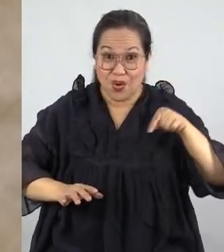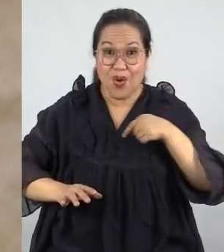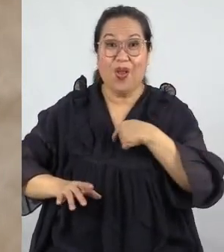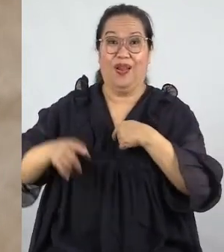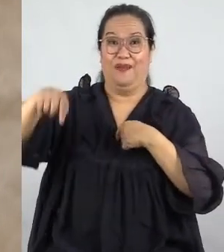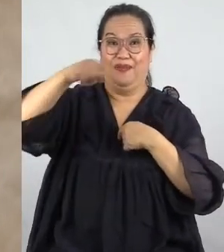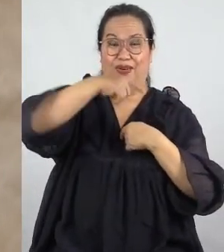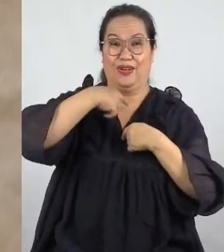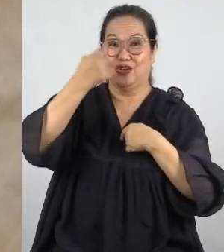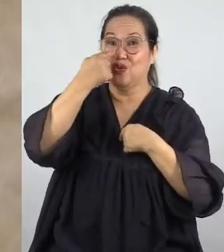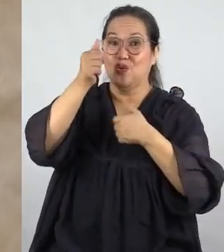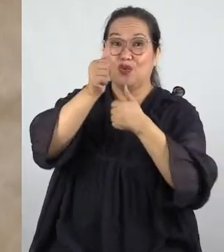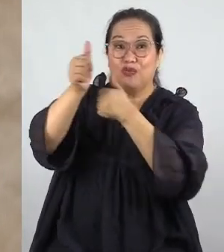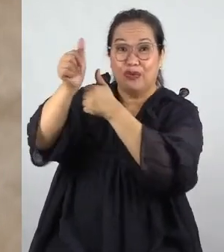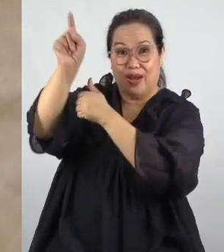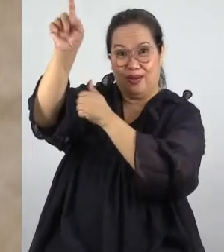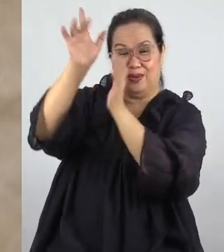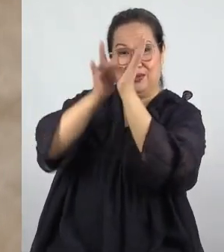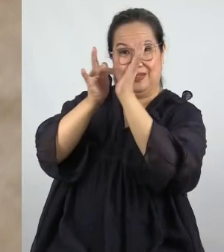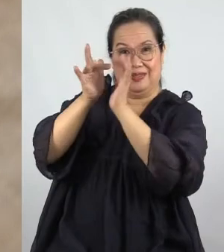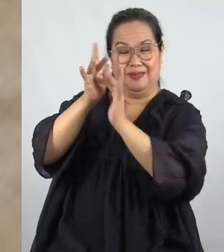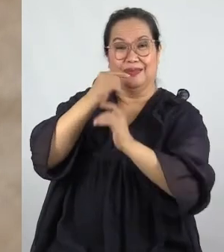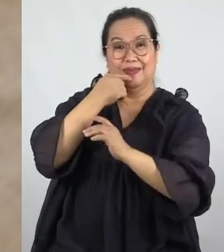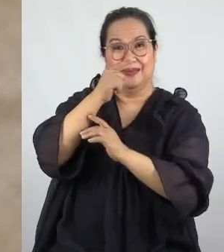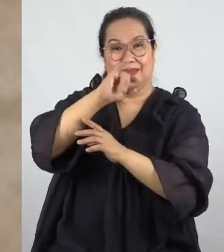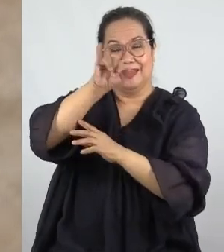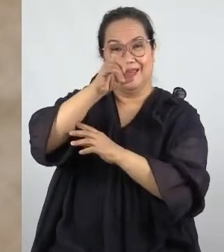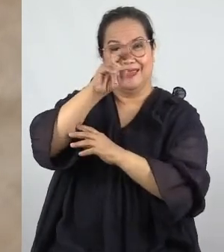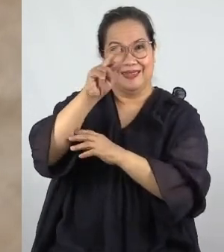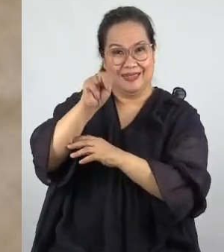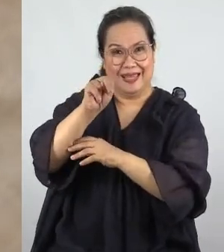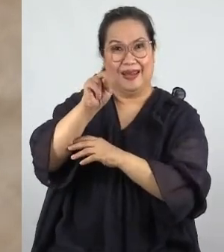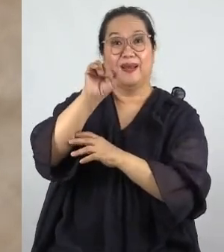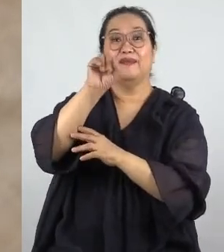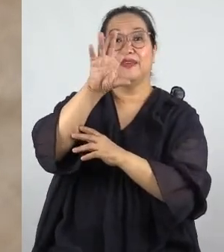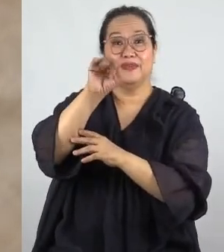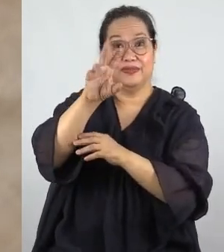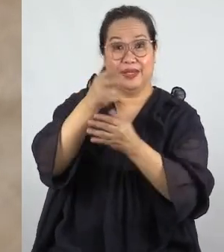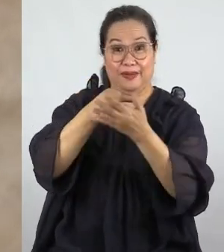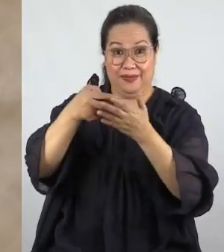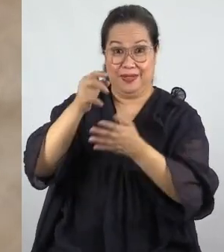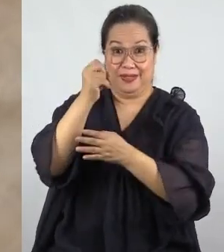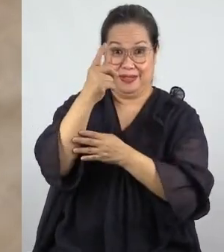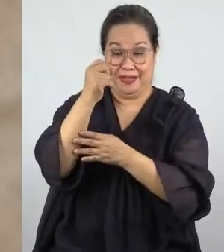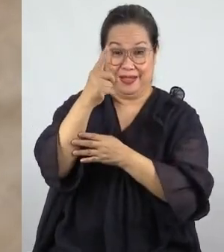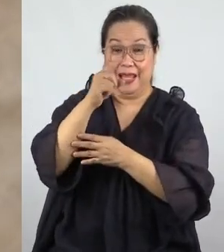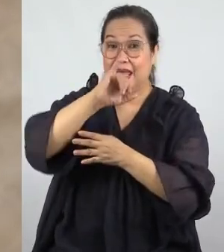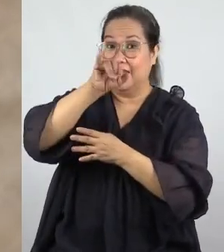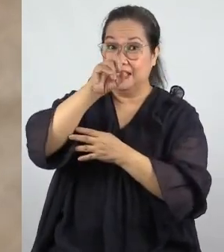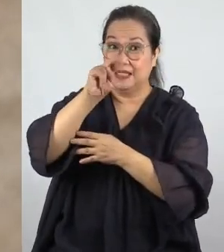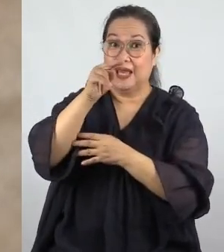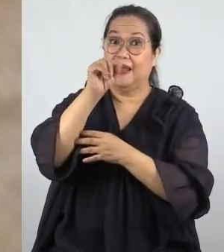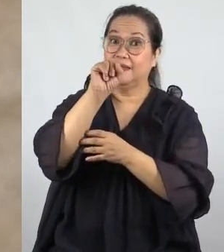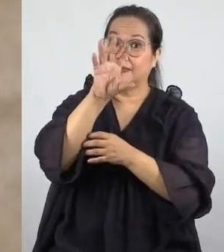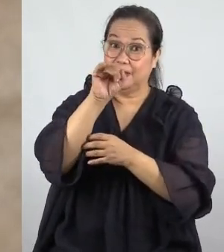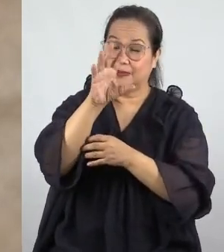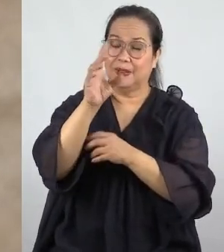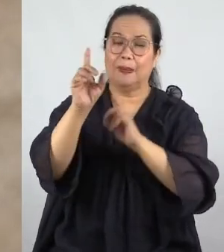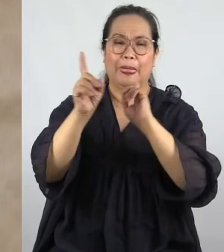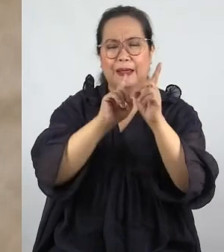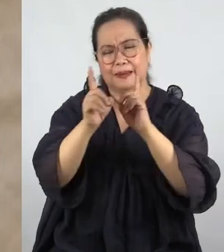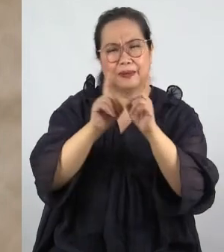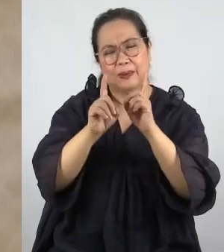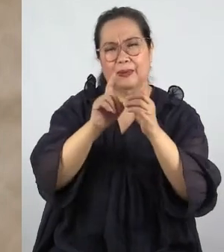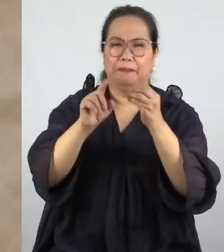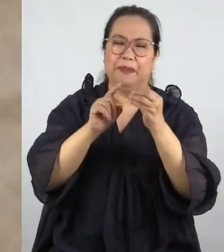Kanya. Yun ang sabi niya sa John 15:11. Naalala niyo John 15, kinakausap niya ang